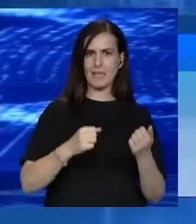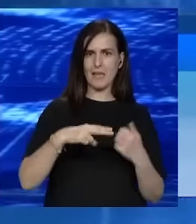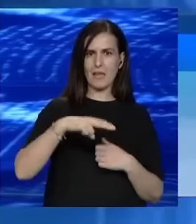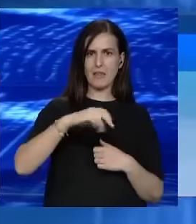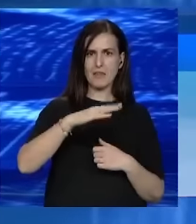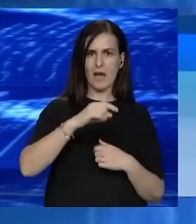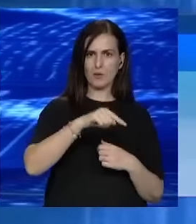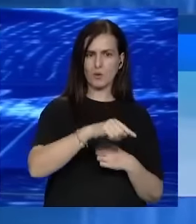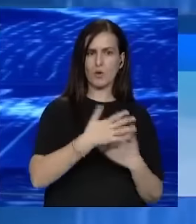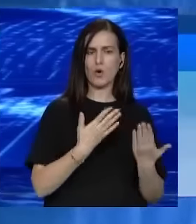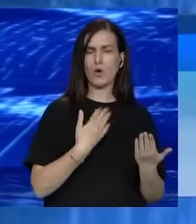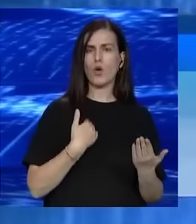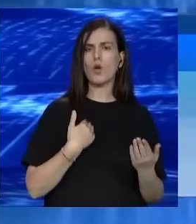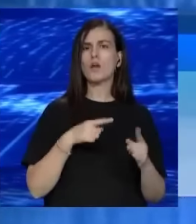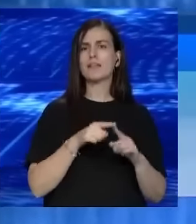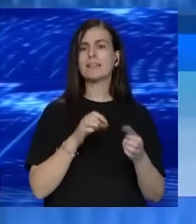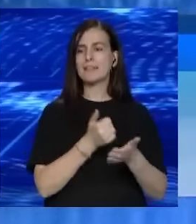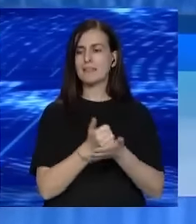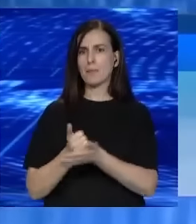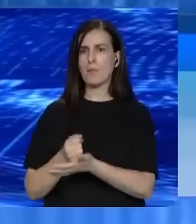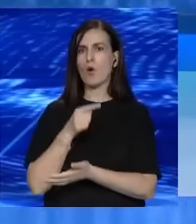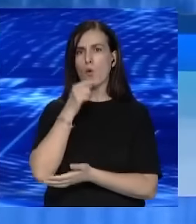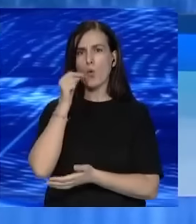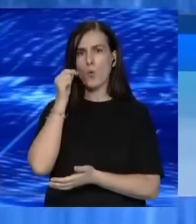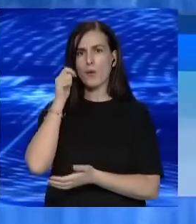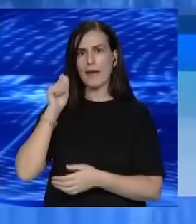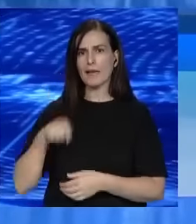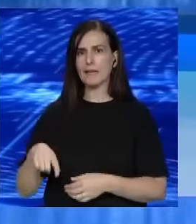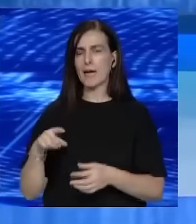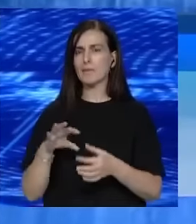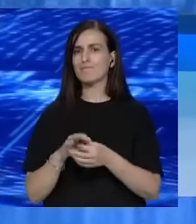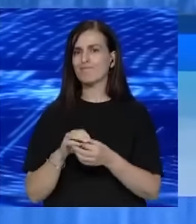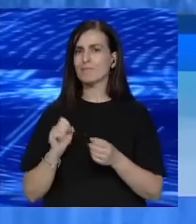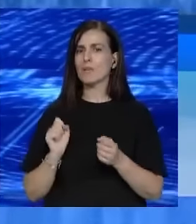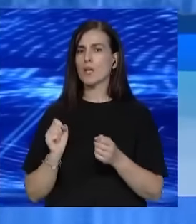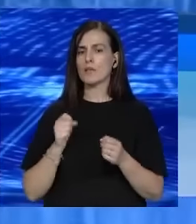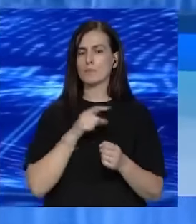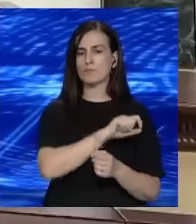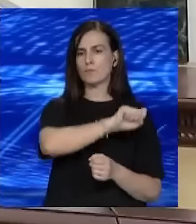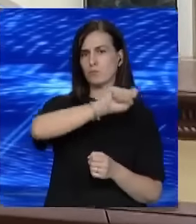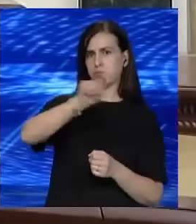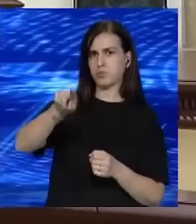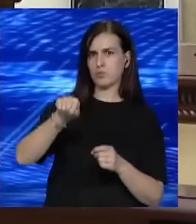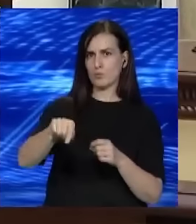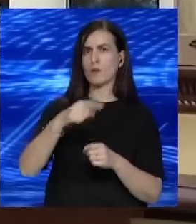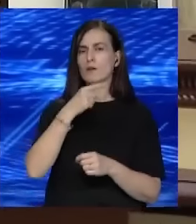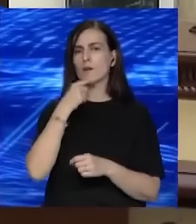armët e tyre me rrezet e gjatë veprimi kundër Rusisë dhe Bielorusisë.